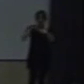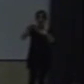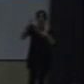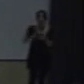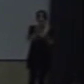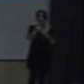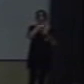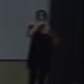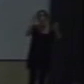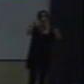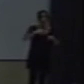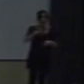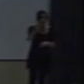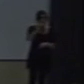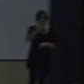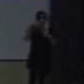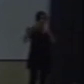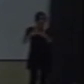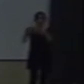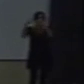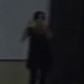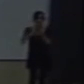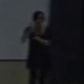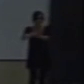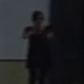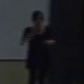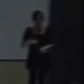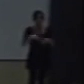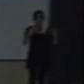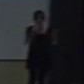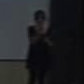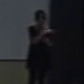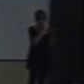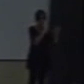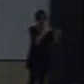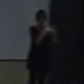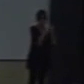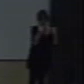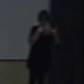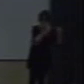globalitza i es generalitza amb el conjunt d'una població, que penso que és el que deies tu.